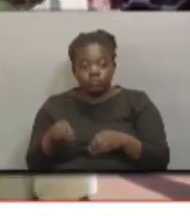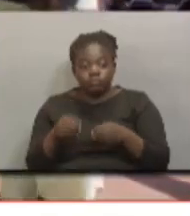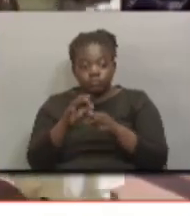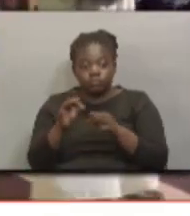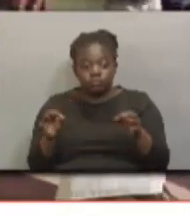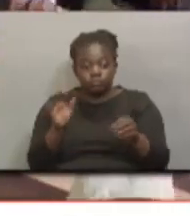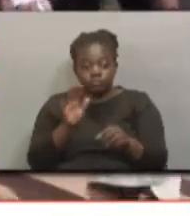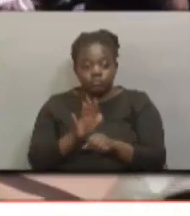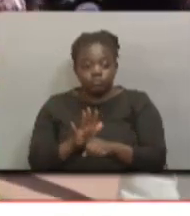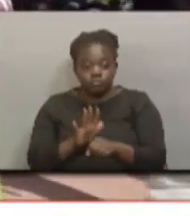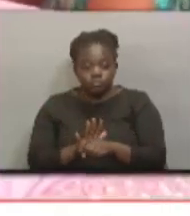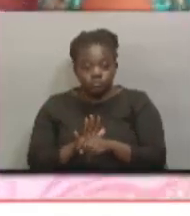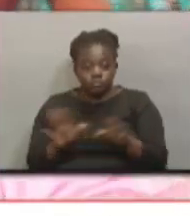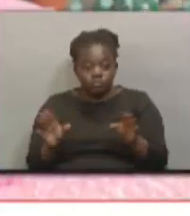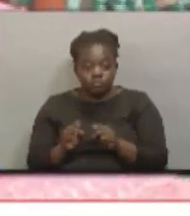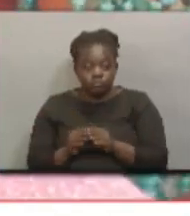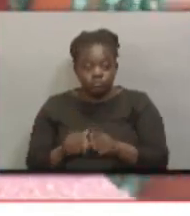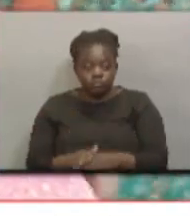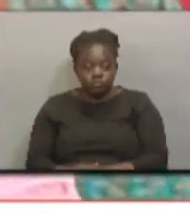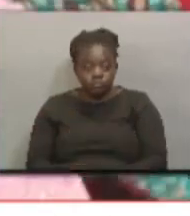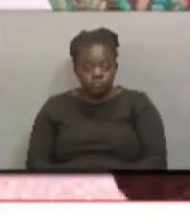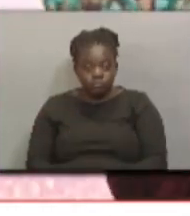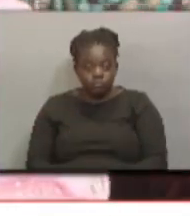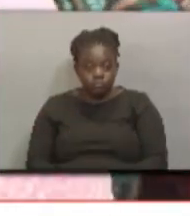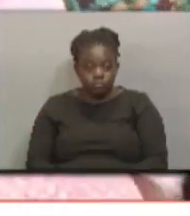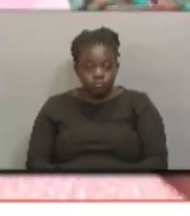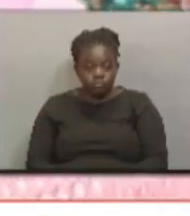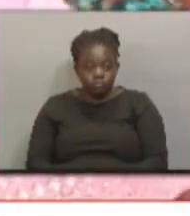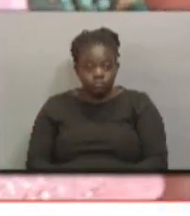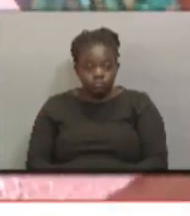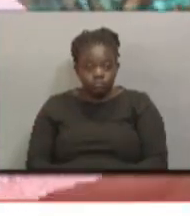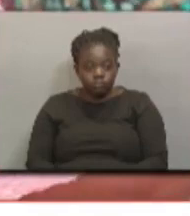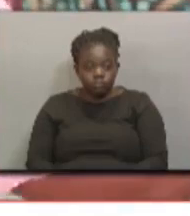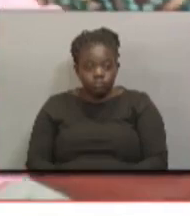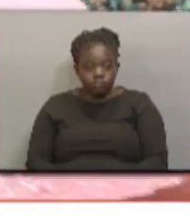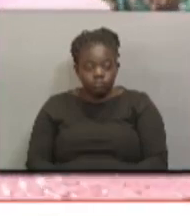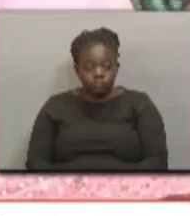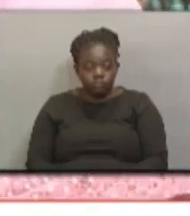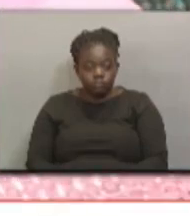ebiyitirivu. Abdu Muonge yakusakidde kule lino ku Obukadde TV.